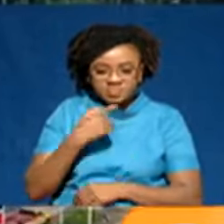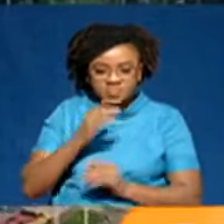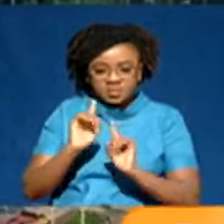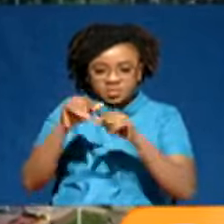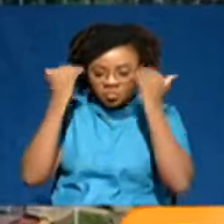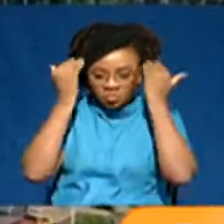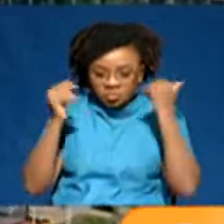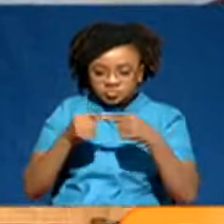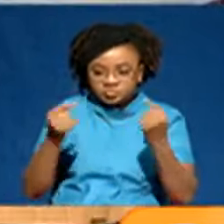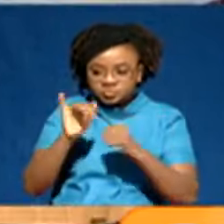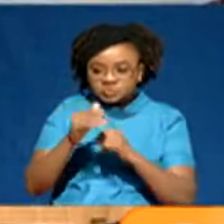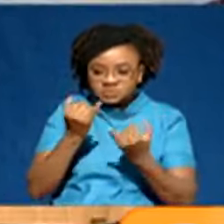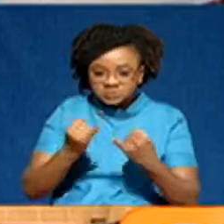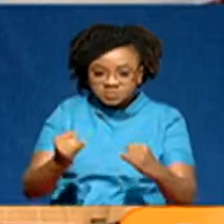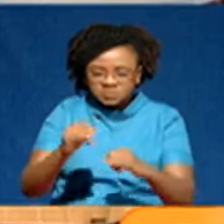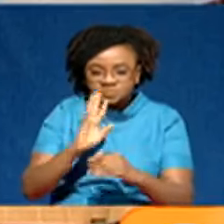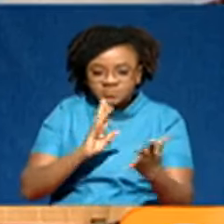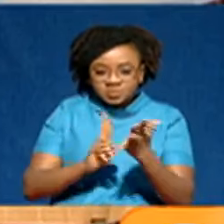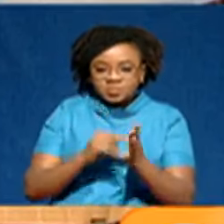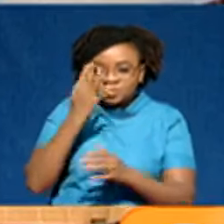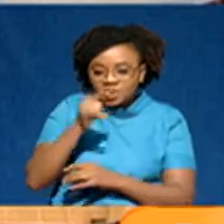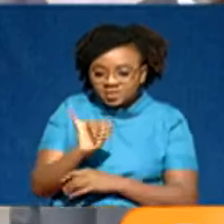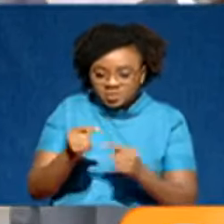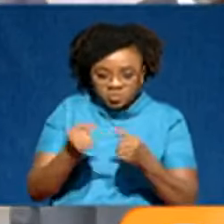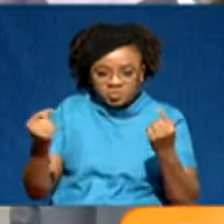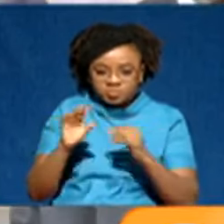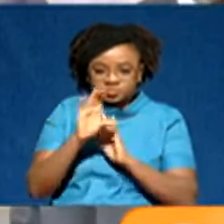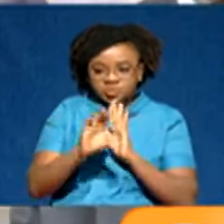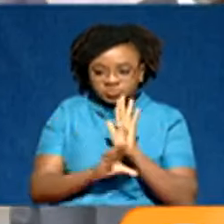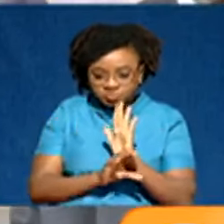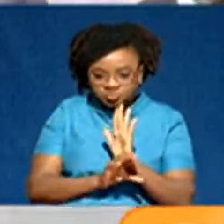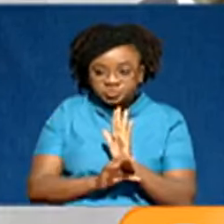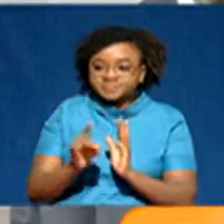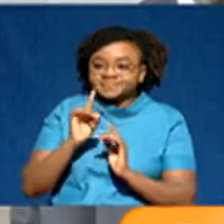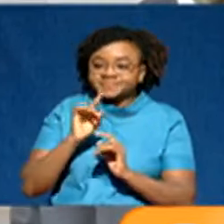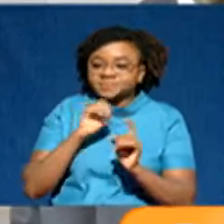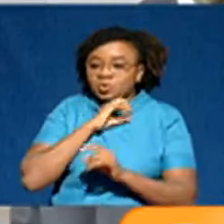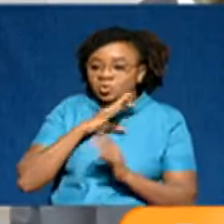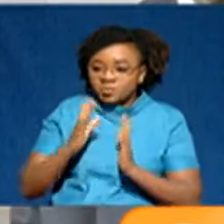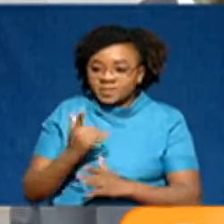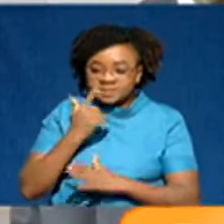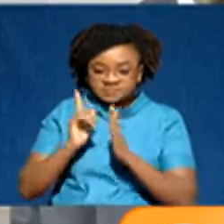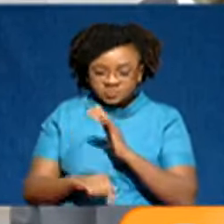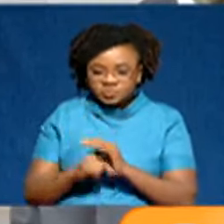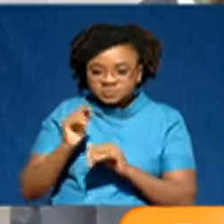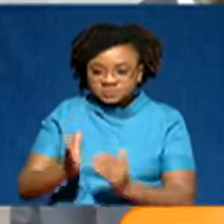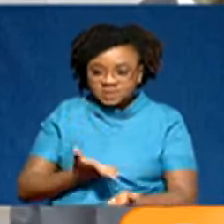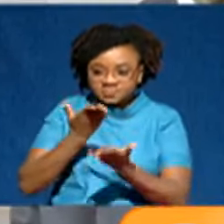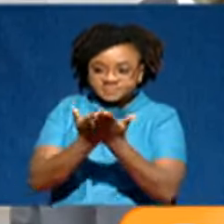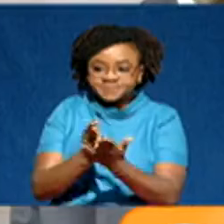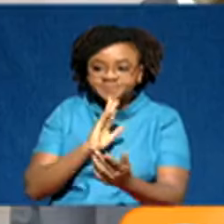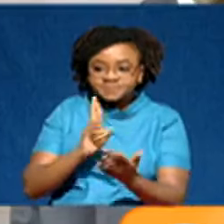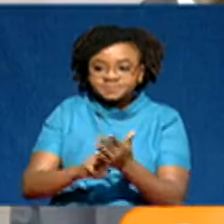utekelezaji wa ripoti hiyo, akisema kuwa itakinzana na katiba. Kulingana na mlalamishi huyo, wasilisho kwa ripoti